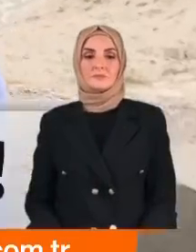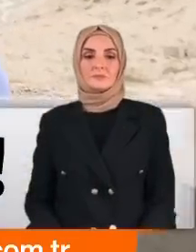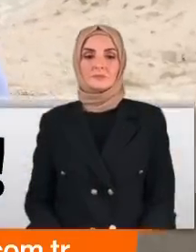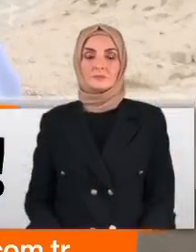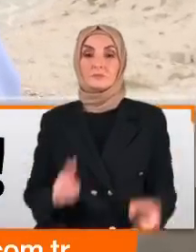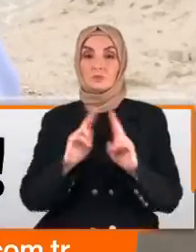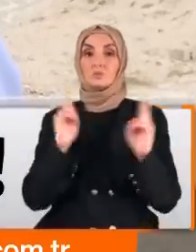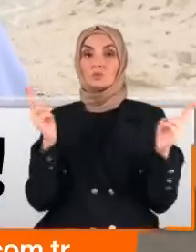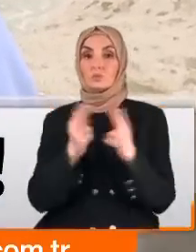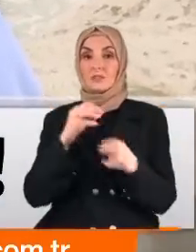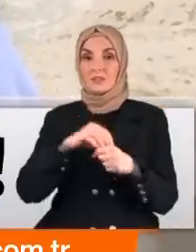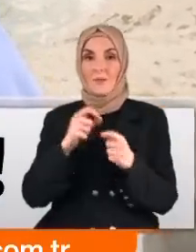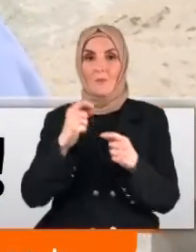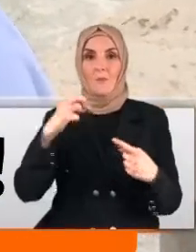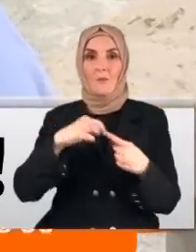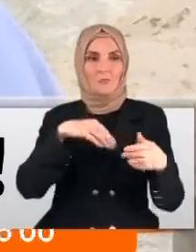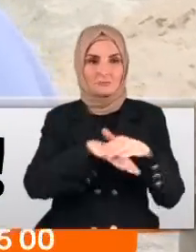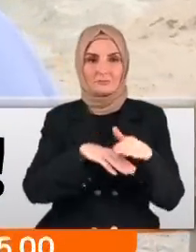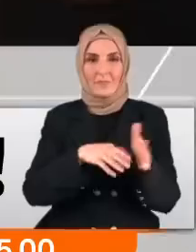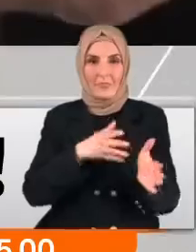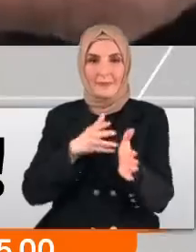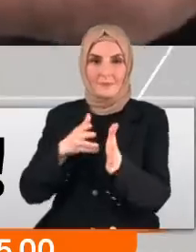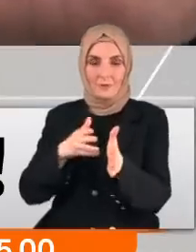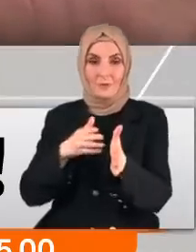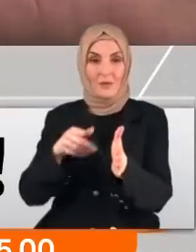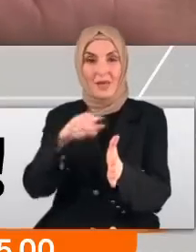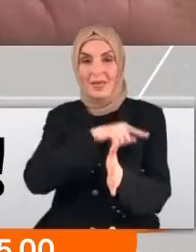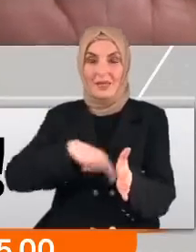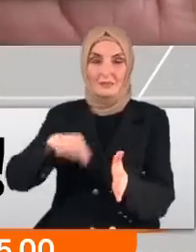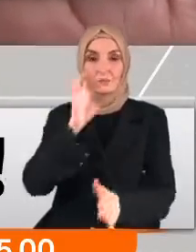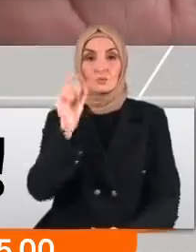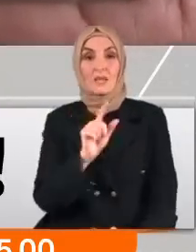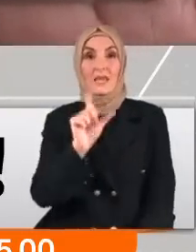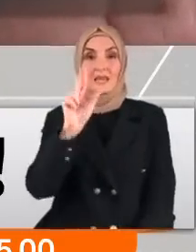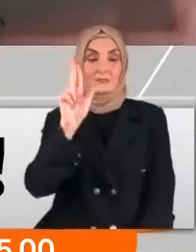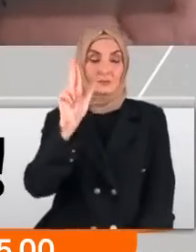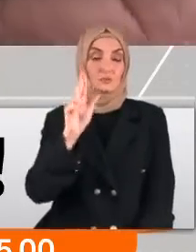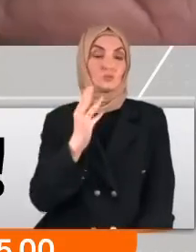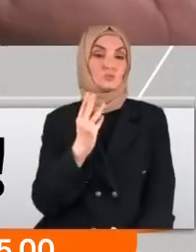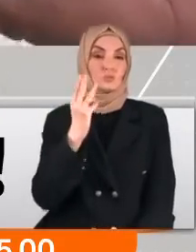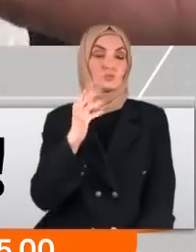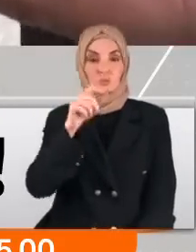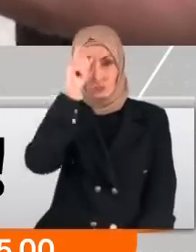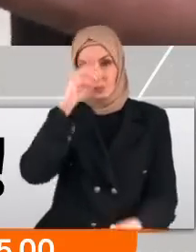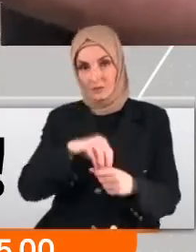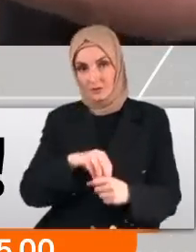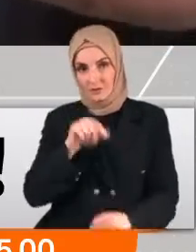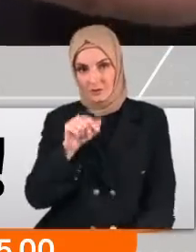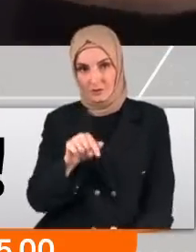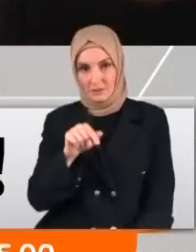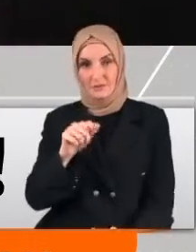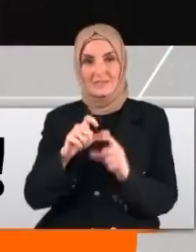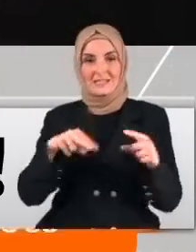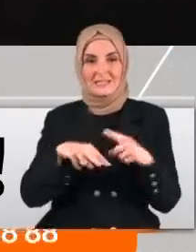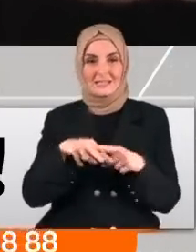Dünyadaki bilinen rezervlerin %73'ü Türkiye'de. En alttaki cevherin değeri tonu 100-120 dolar. Bunu saflaştırdığımızda